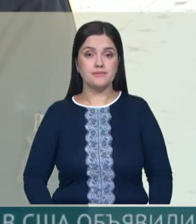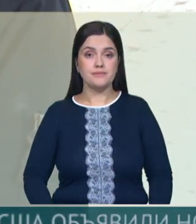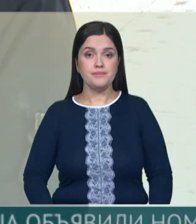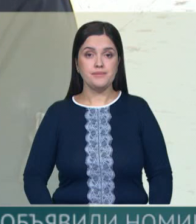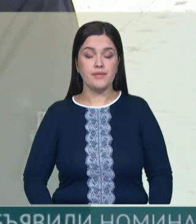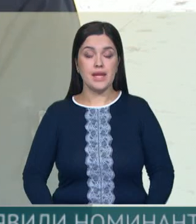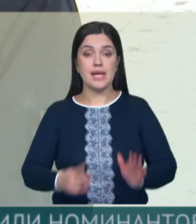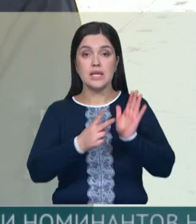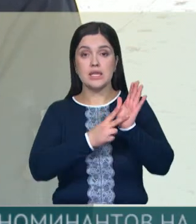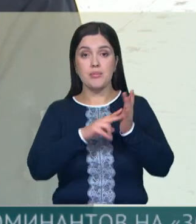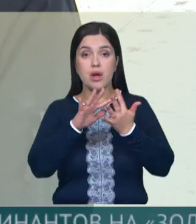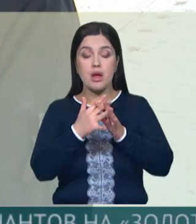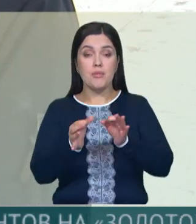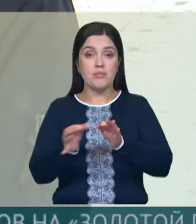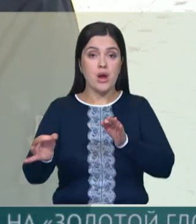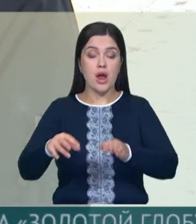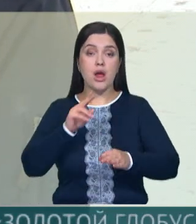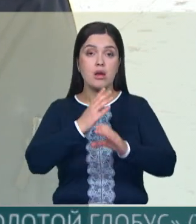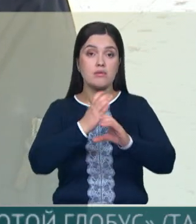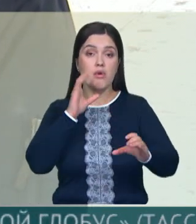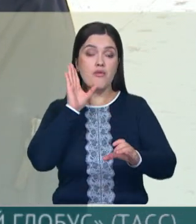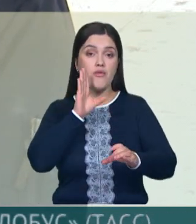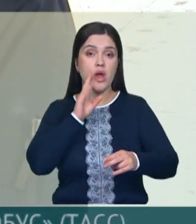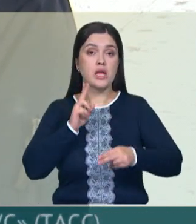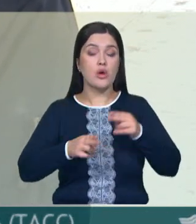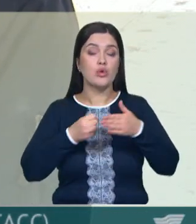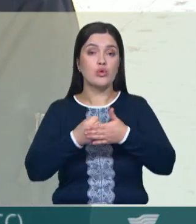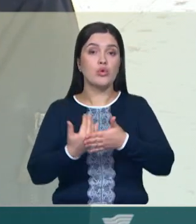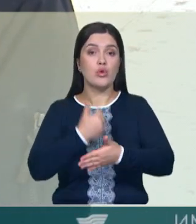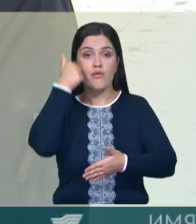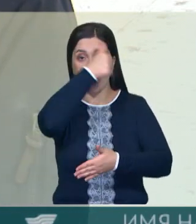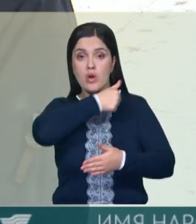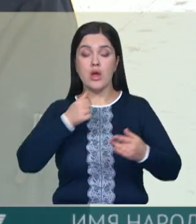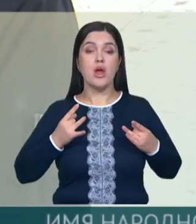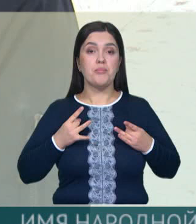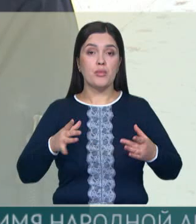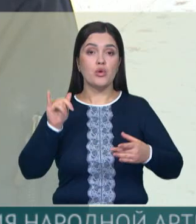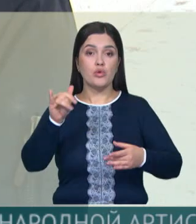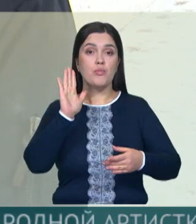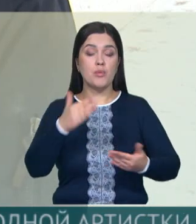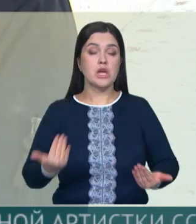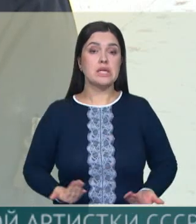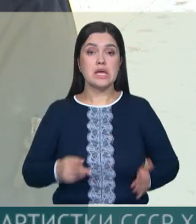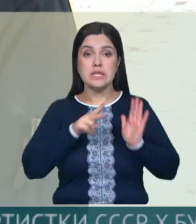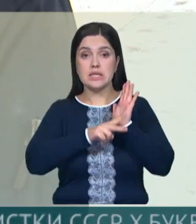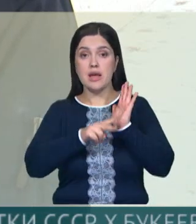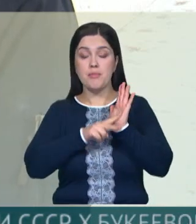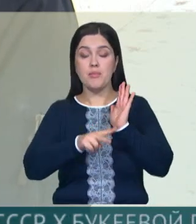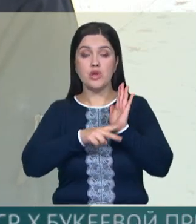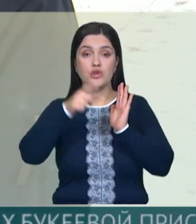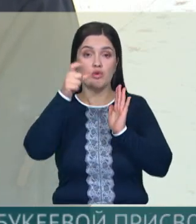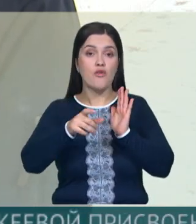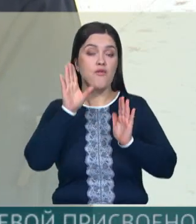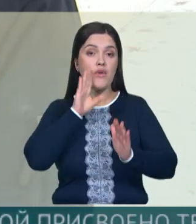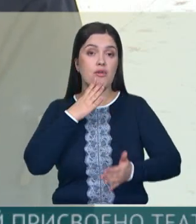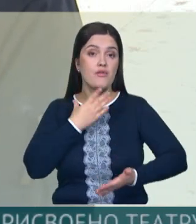В 7 населенных пунктах работы по прокладке водопровода завершатся до Нового года. Так что праздник жители сел, а в них проживает 7 тысяч человек, встретят с